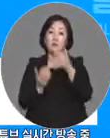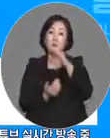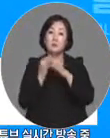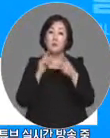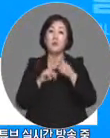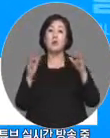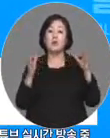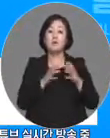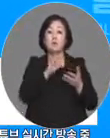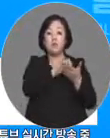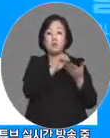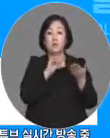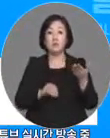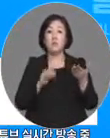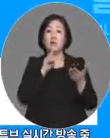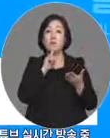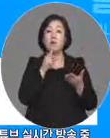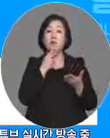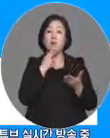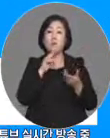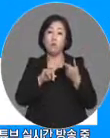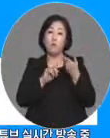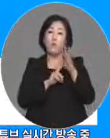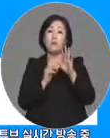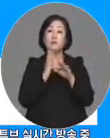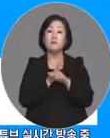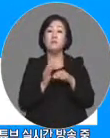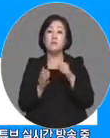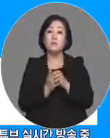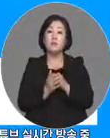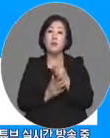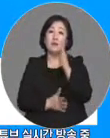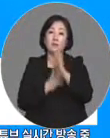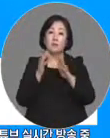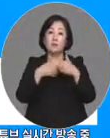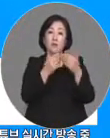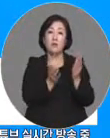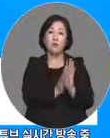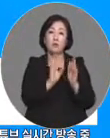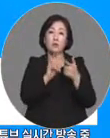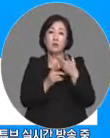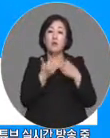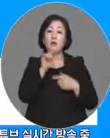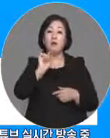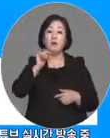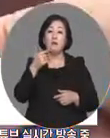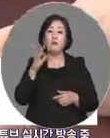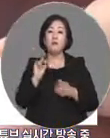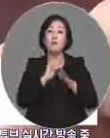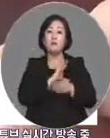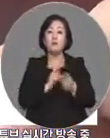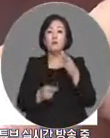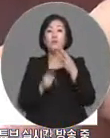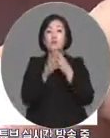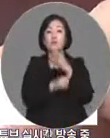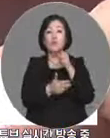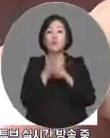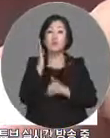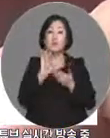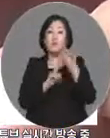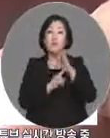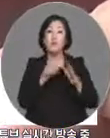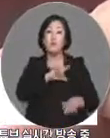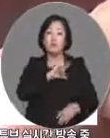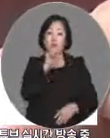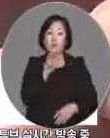탈당 움직임은 없었다고 밝혔습니다. 민주당 시당은 어제 허은영 군의원 등이 기자회견을 통해 밝힌